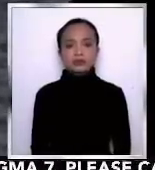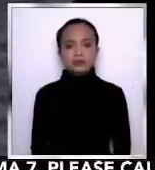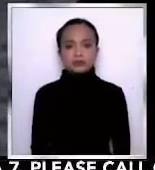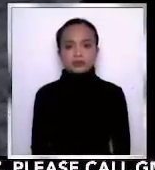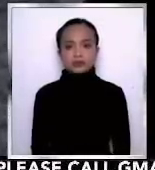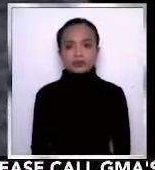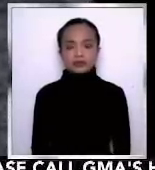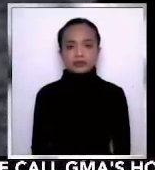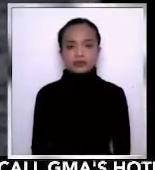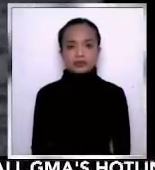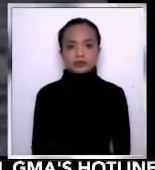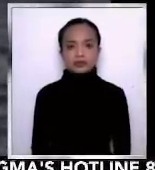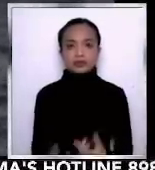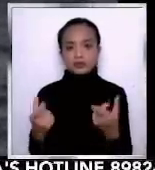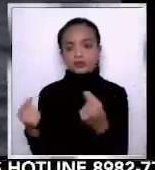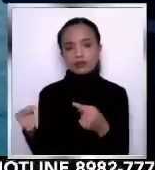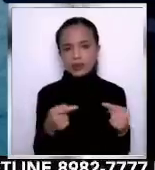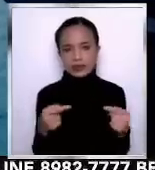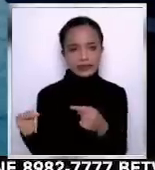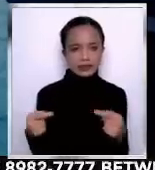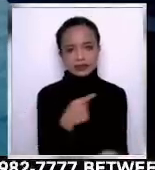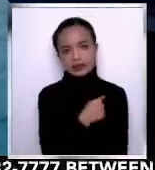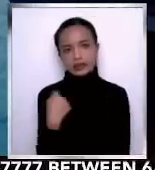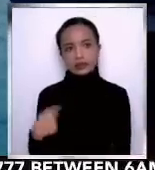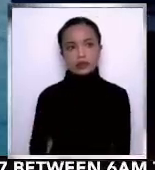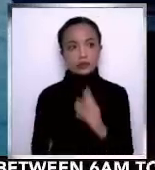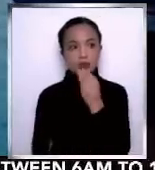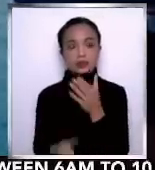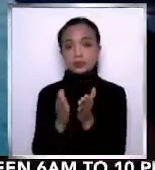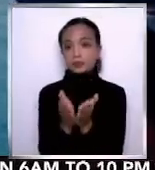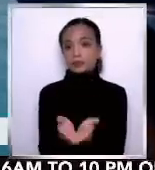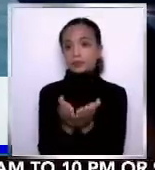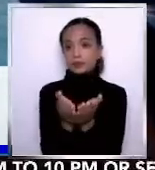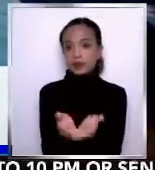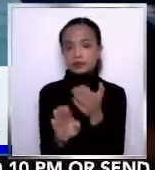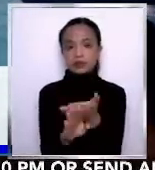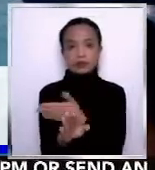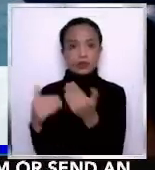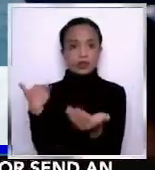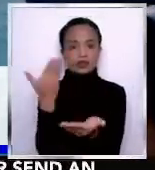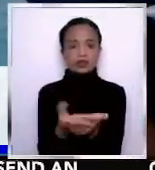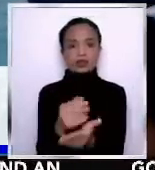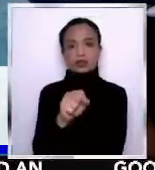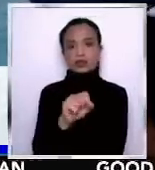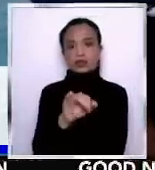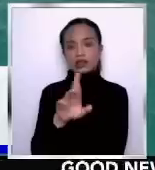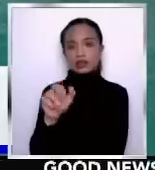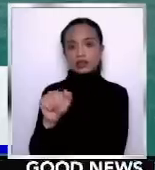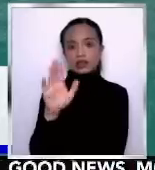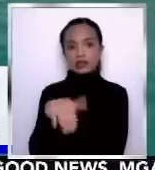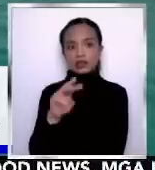Halos makipagpatintero daw sa China Coast Guard ang mga barkong ito bago nakarating sa BRP Sierra Madre na nakasadsad sa Ayungin